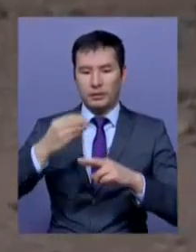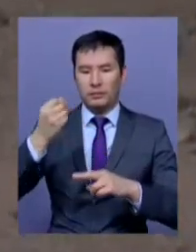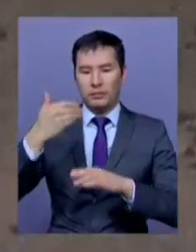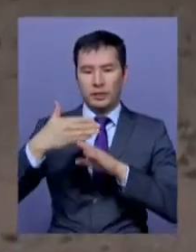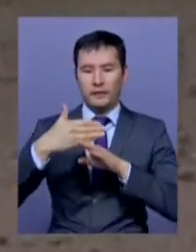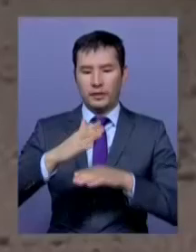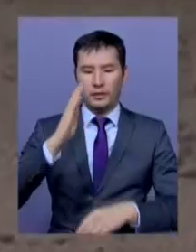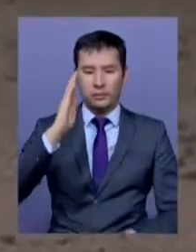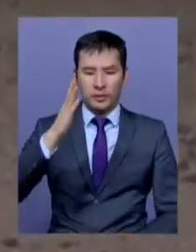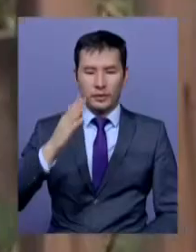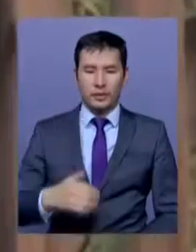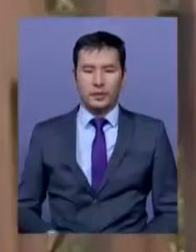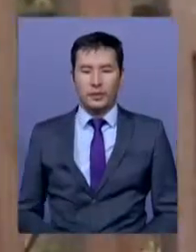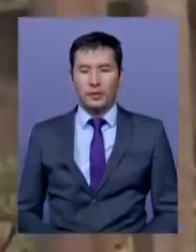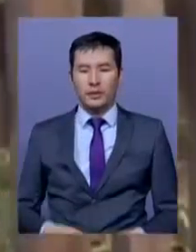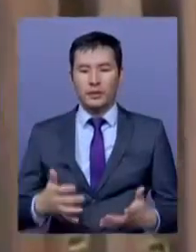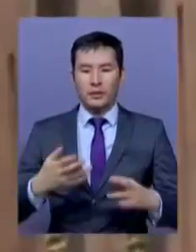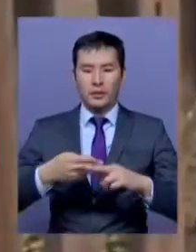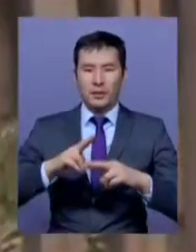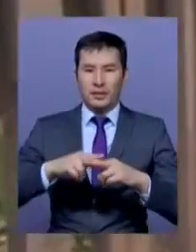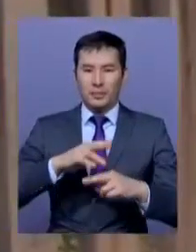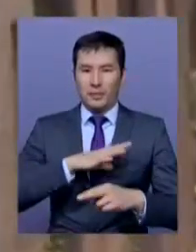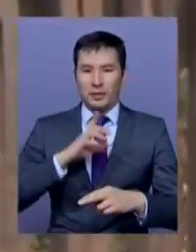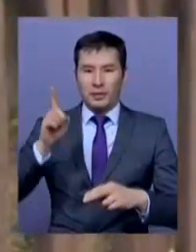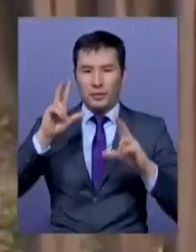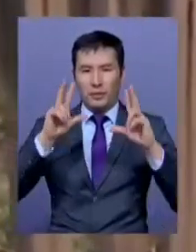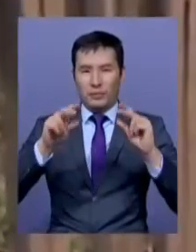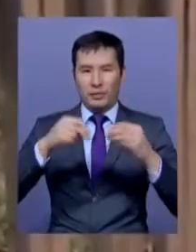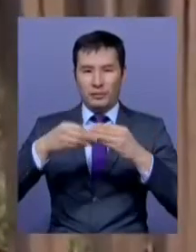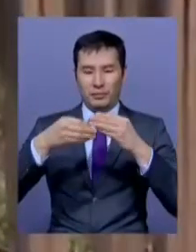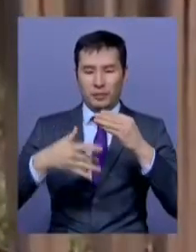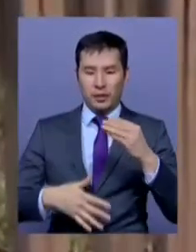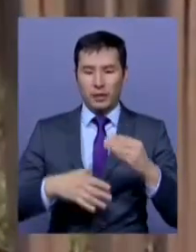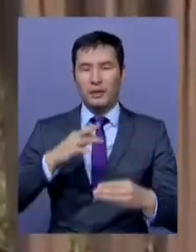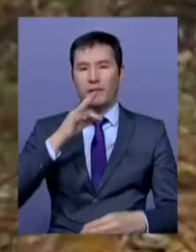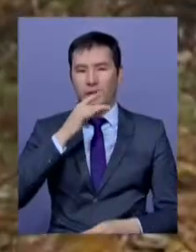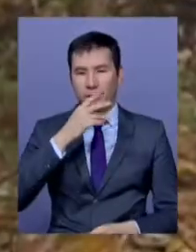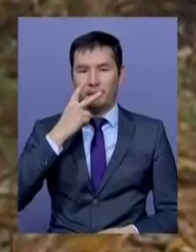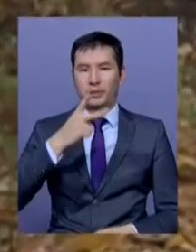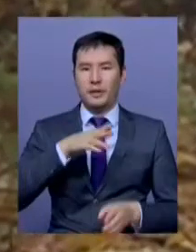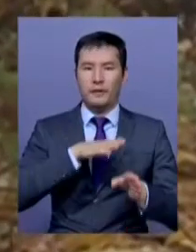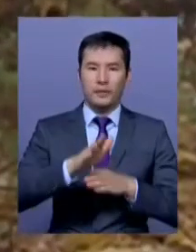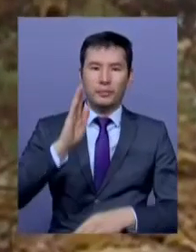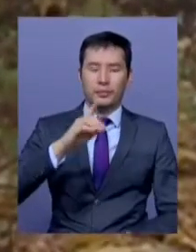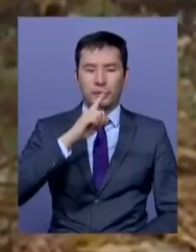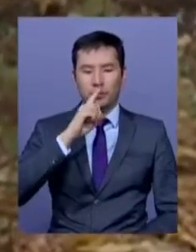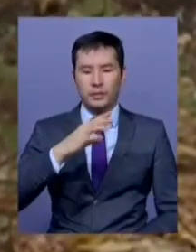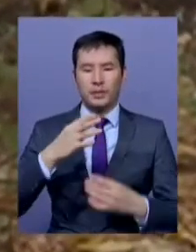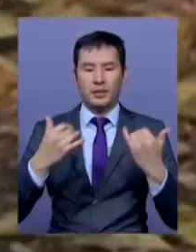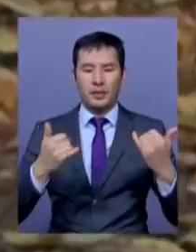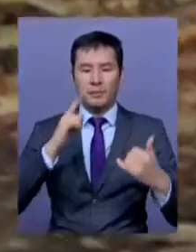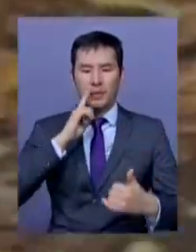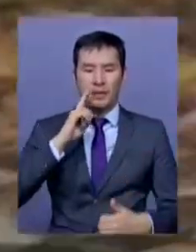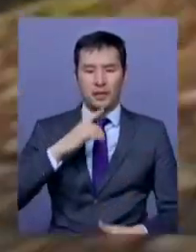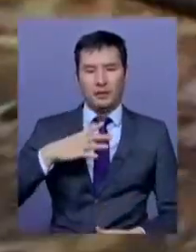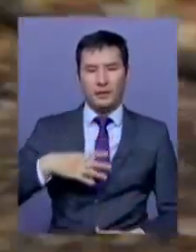қаражат бөлінбекші. Әкімдік қаншалықты үйіп төгіп берген уәдесінде тұратынын уақыт көрсетеді. Ал әзірге тұрғындарға колонкадан су тасып,